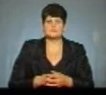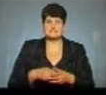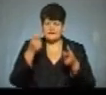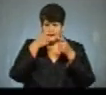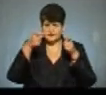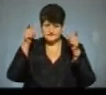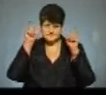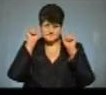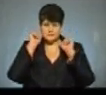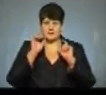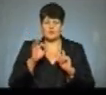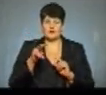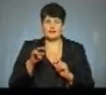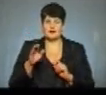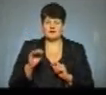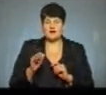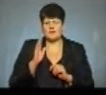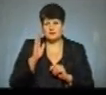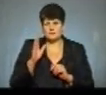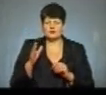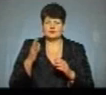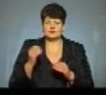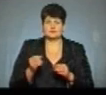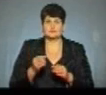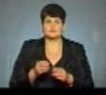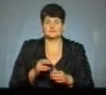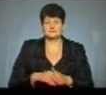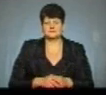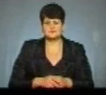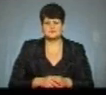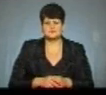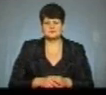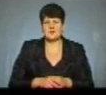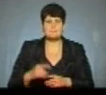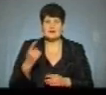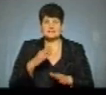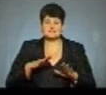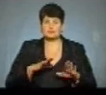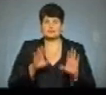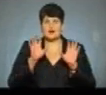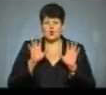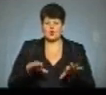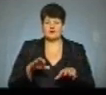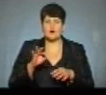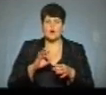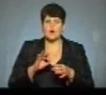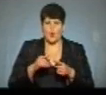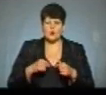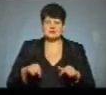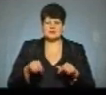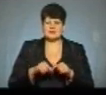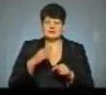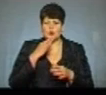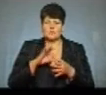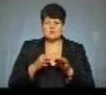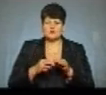Вінком з оливи, а в майбутньому вже почали з тушої корови. Перший заступник голови осередку Національного олімпійського комітету